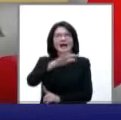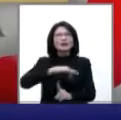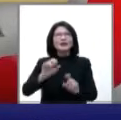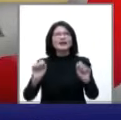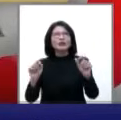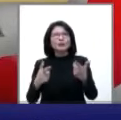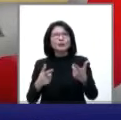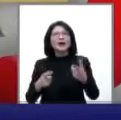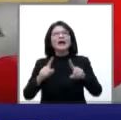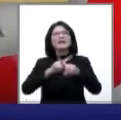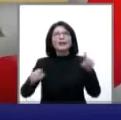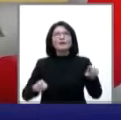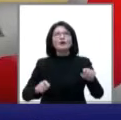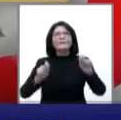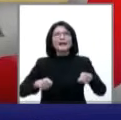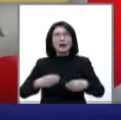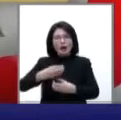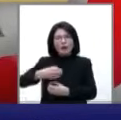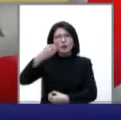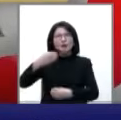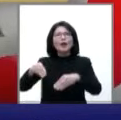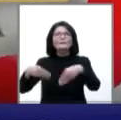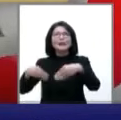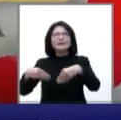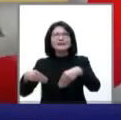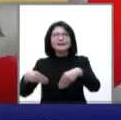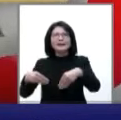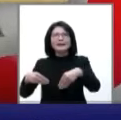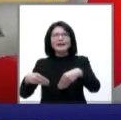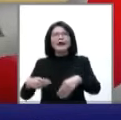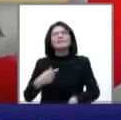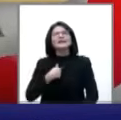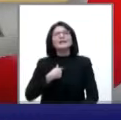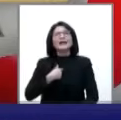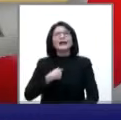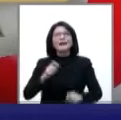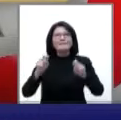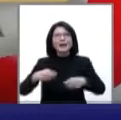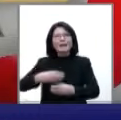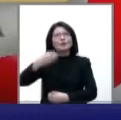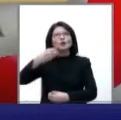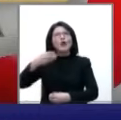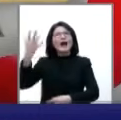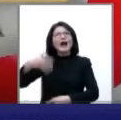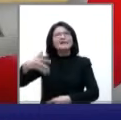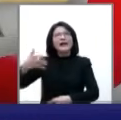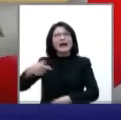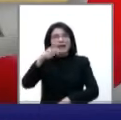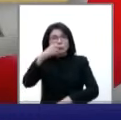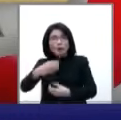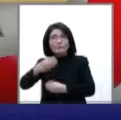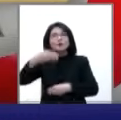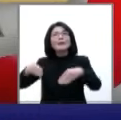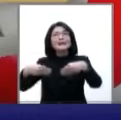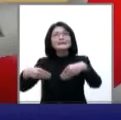melihat ke 02 ini yang yang paling menjadi perhatian adalah ketika mencari kalau saya mengatakan ini suatu